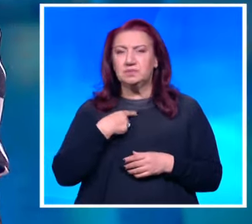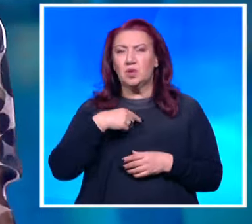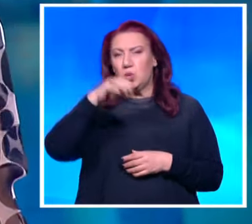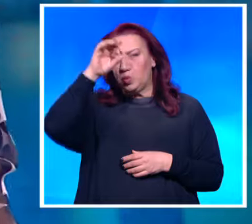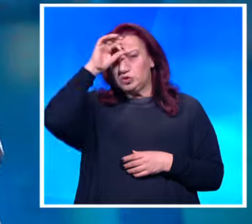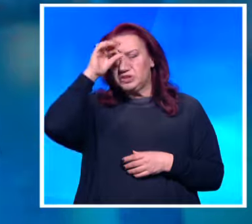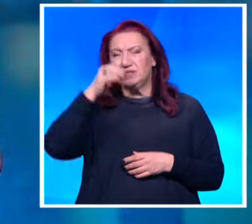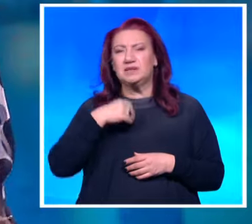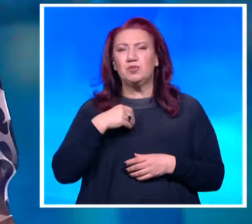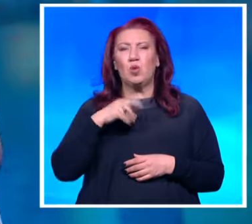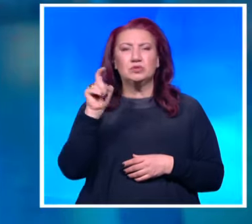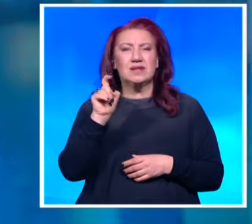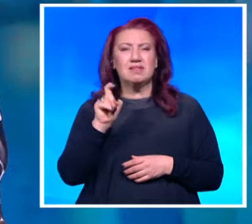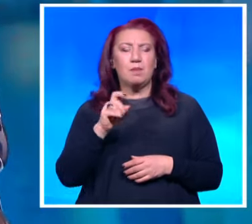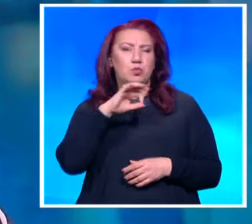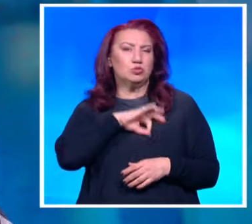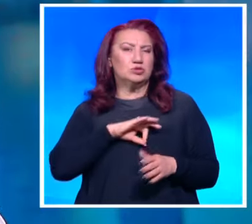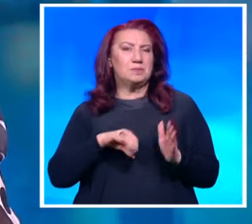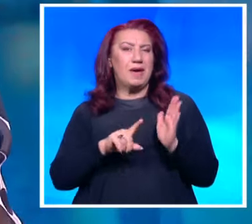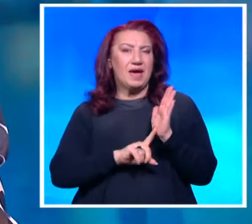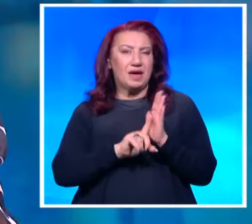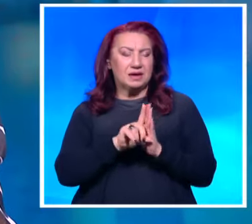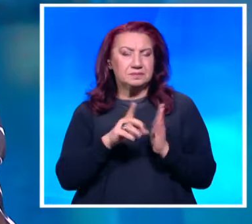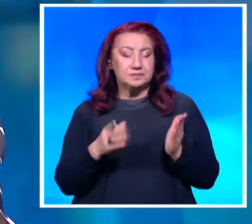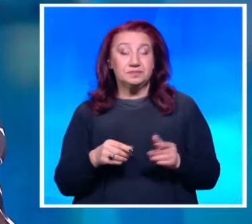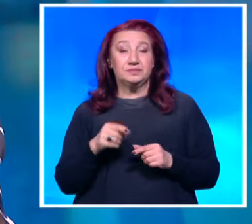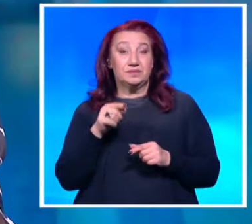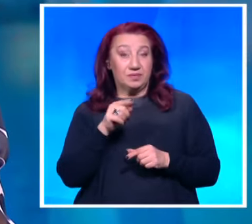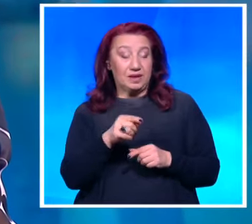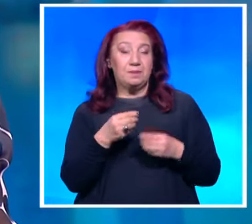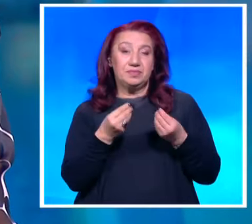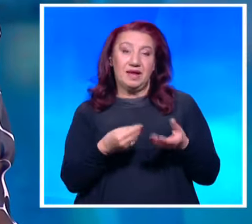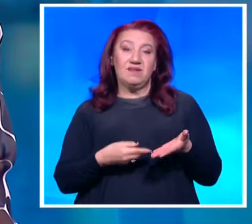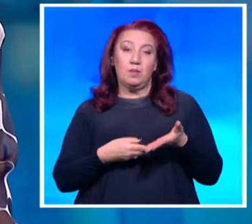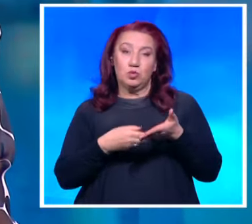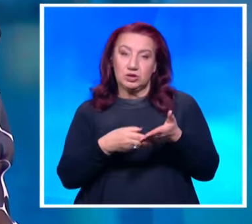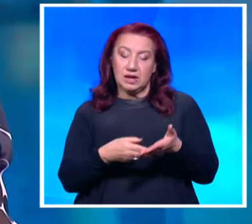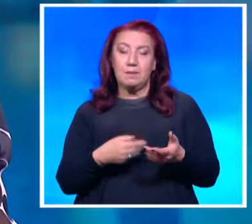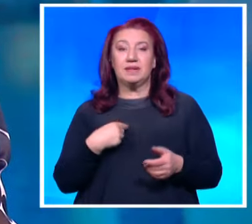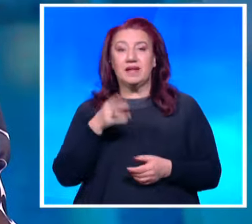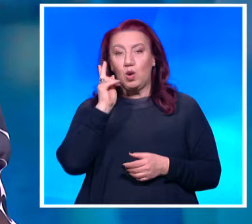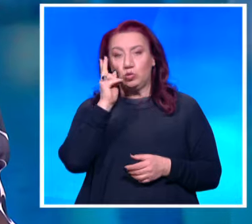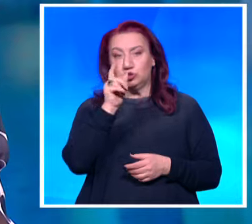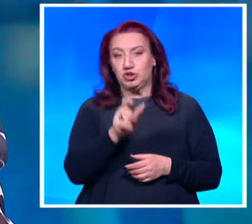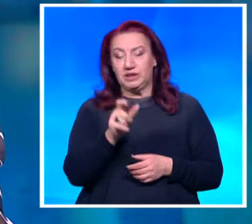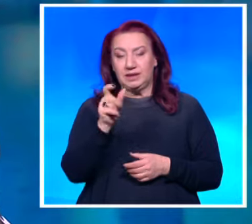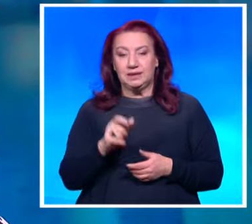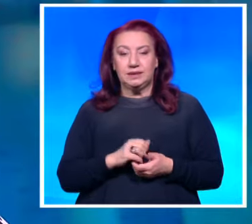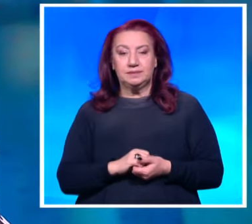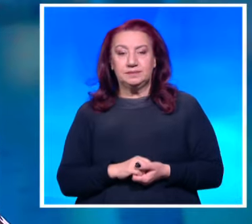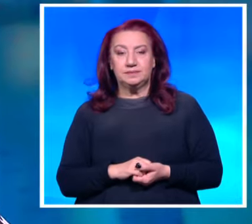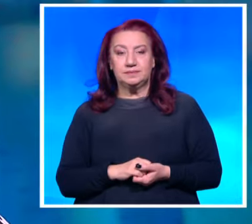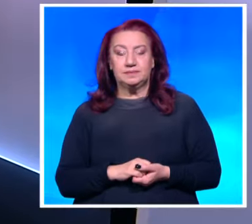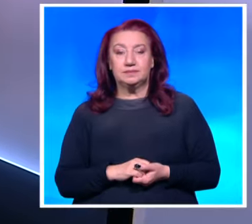те всъщност повдигат целите резултати нагоре и да се даде нужната подкрепа на нашите учители. А какво да